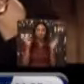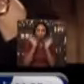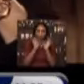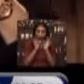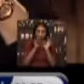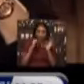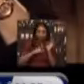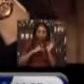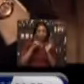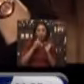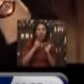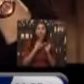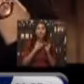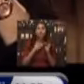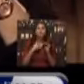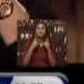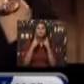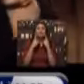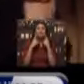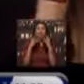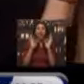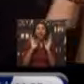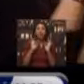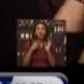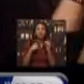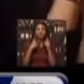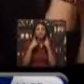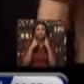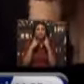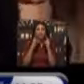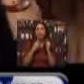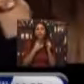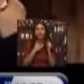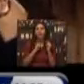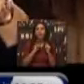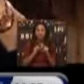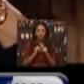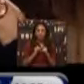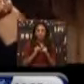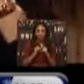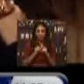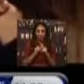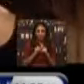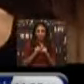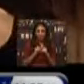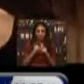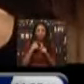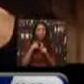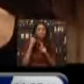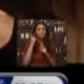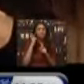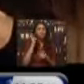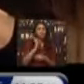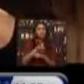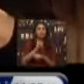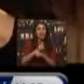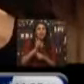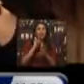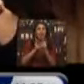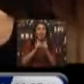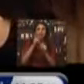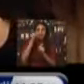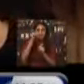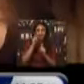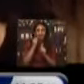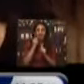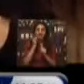في داخلي، كل الناس فاكرة رومانسية وبتاع، لكن انا بحب الكوميدي جدا،